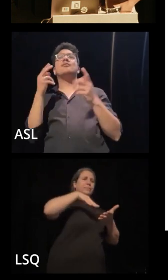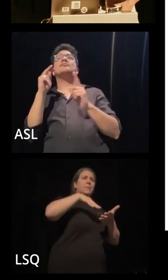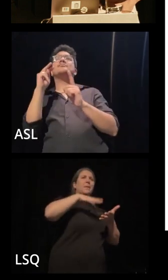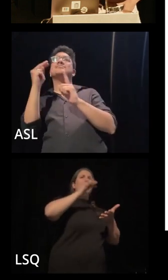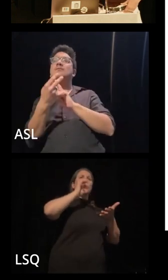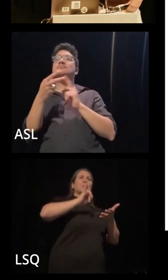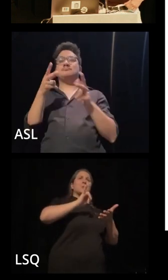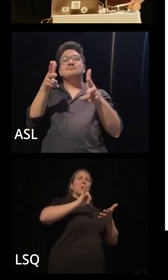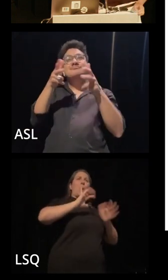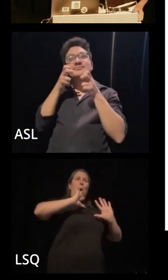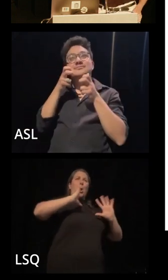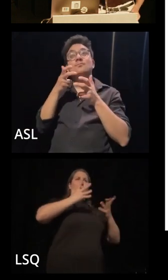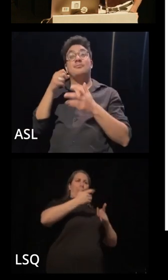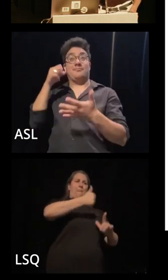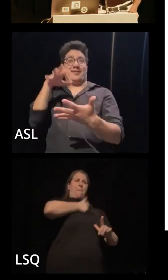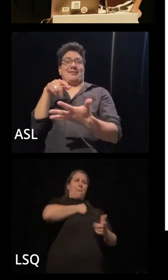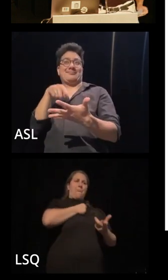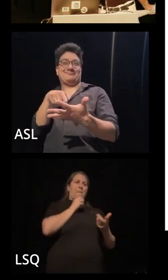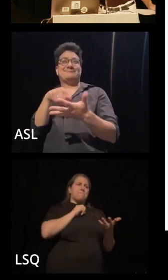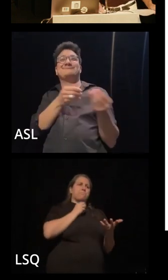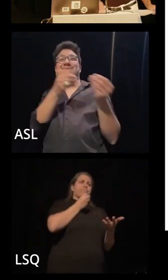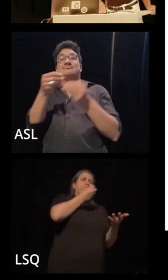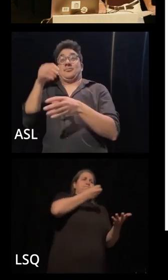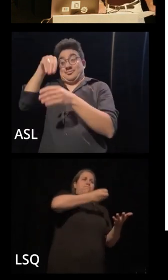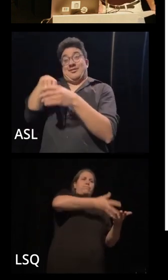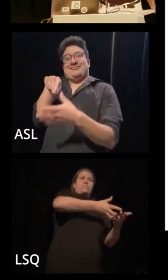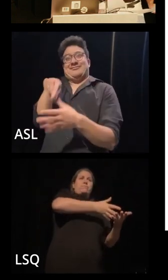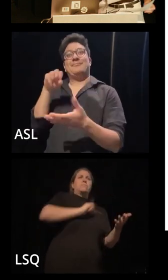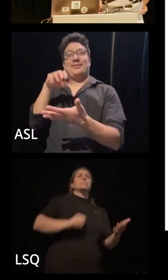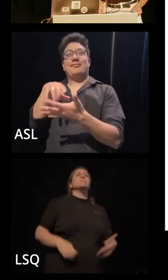dont elle se familiarise.